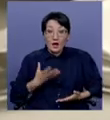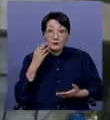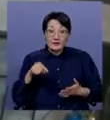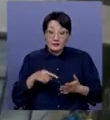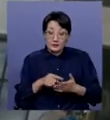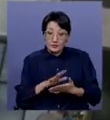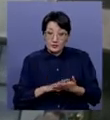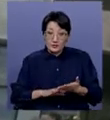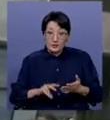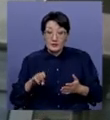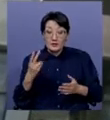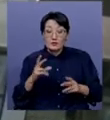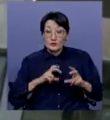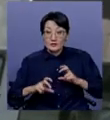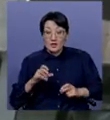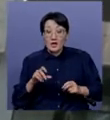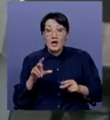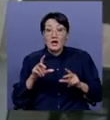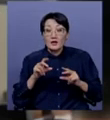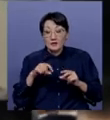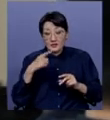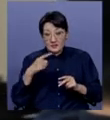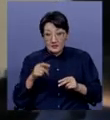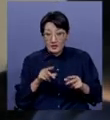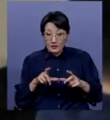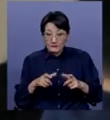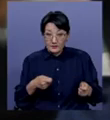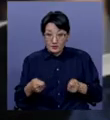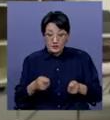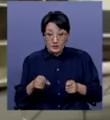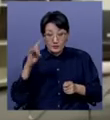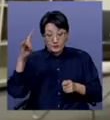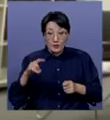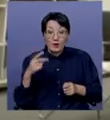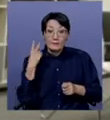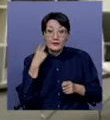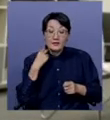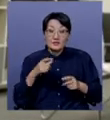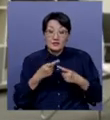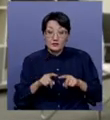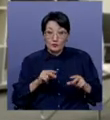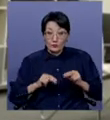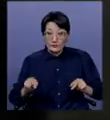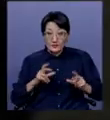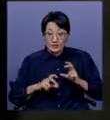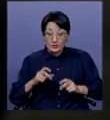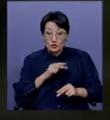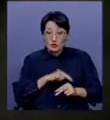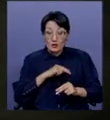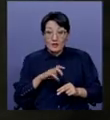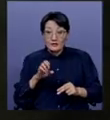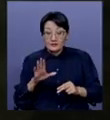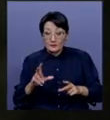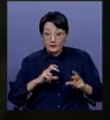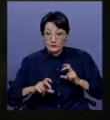жалғасты. Ұлттық университетте қазақ тілі кафедрасын басқарды. Қазақстан-Британ техникалық университетінде қызмет етті. Назарбаев